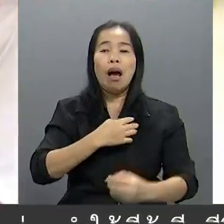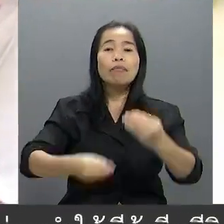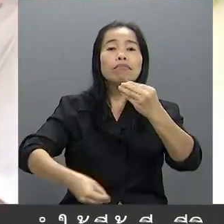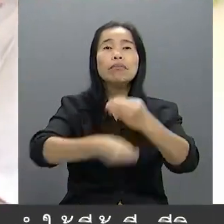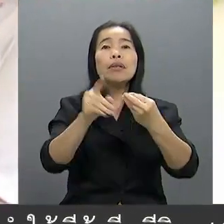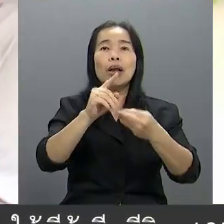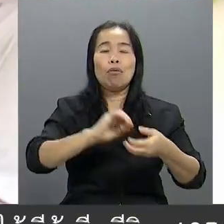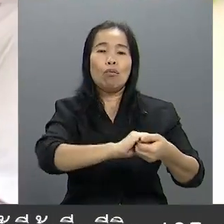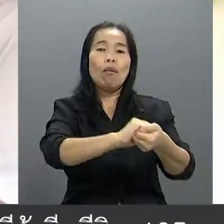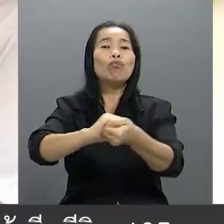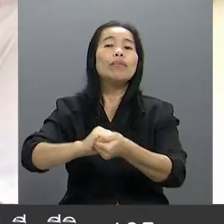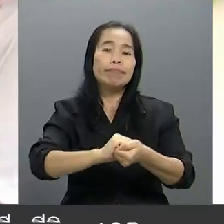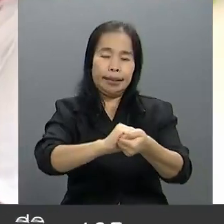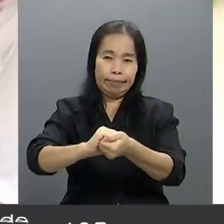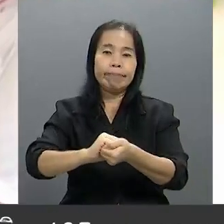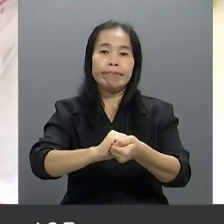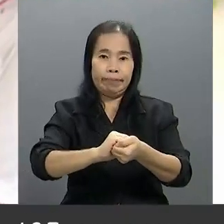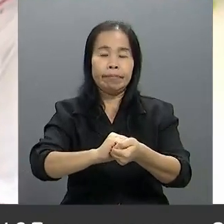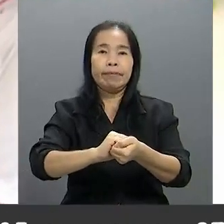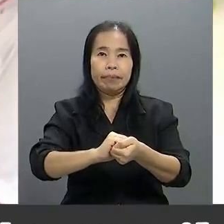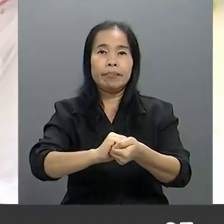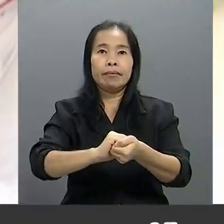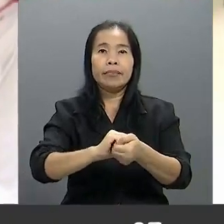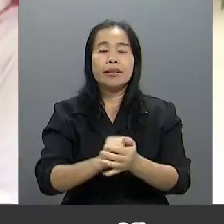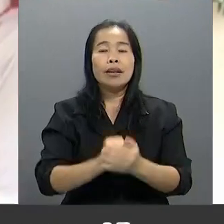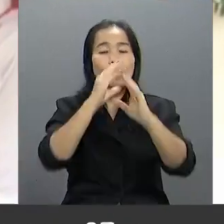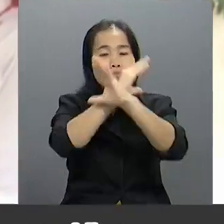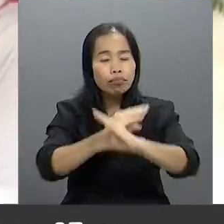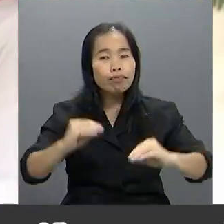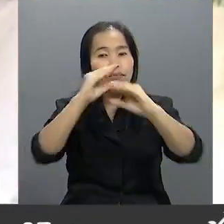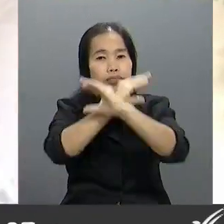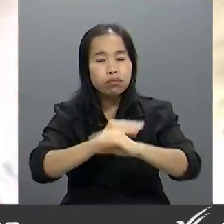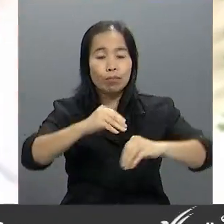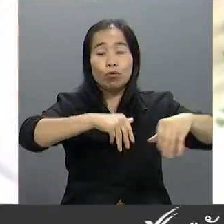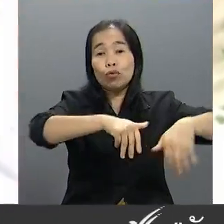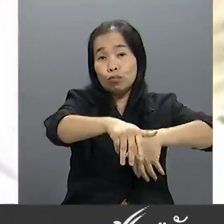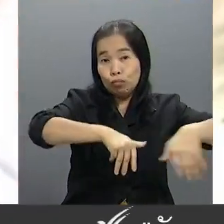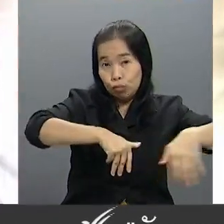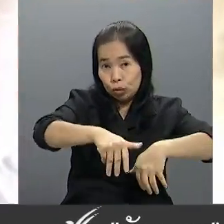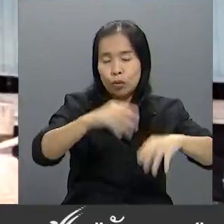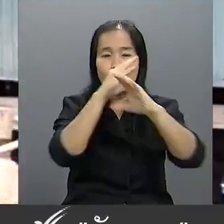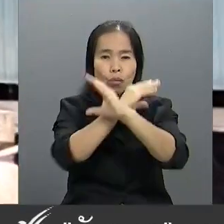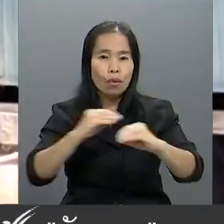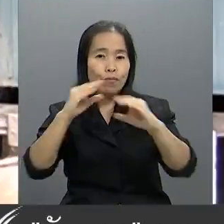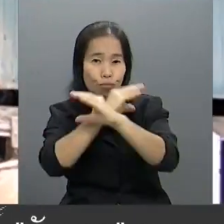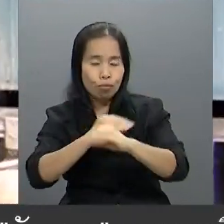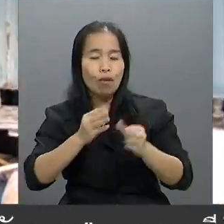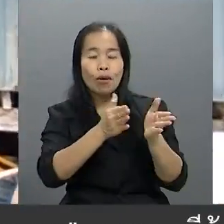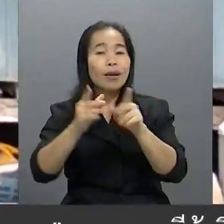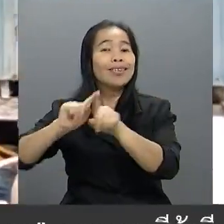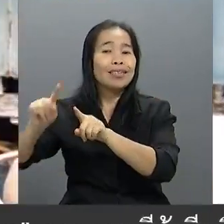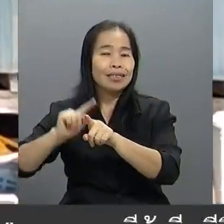ร่วมใจร่วมเรียนรู้จากชุมชนร่วมรู้ความร่วมมือจากทุกภาคส่วนก็ขอ